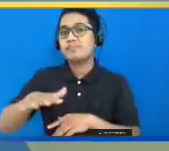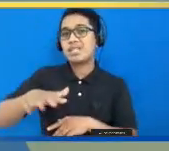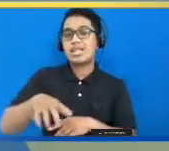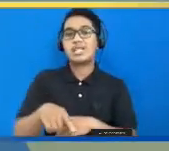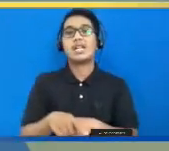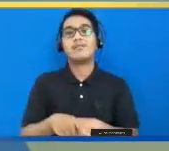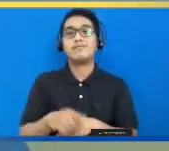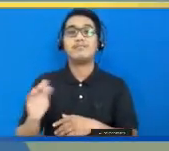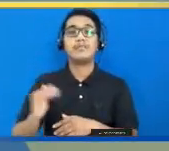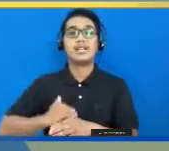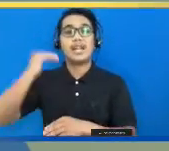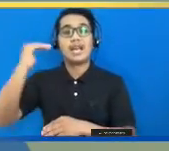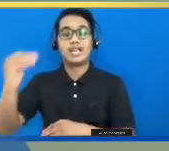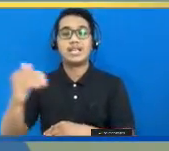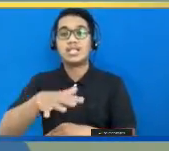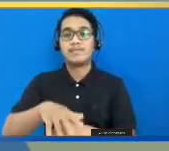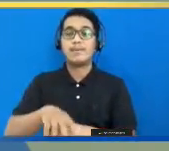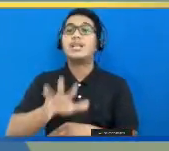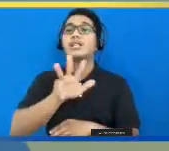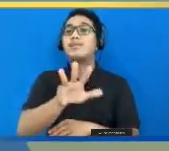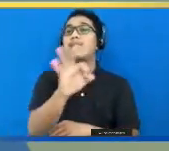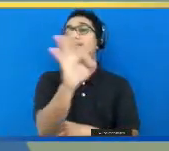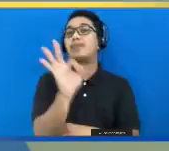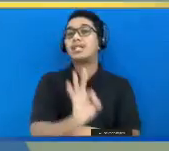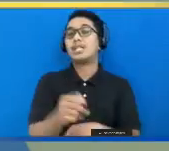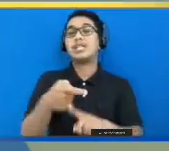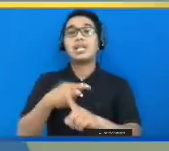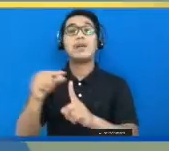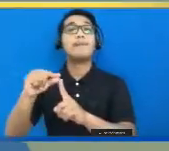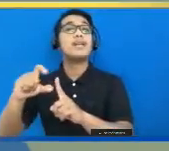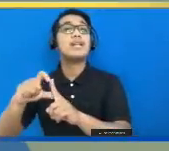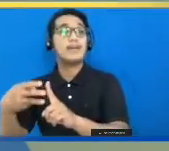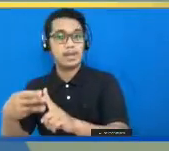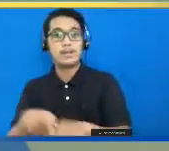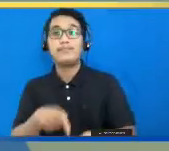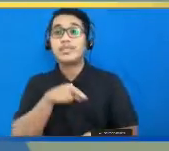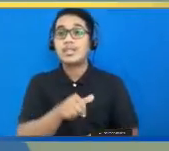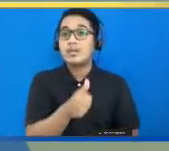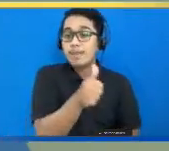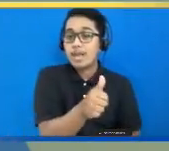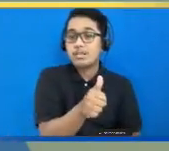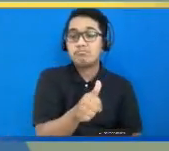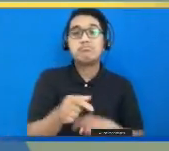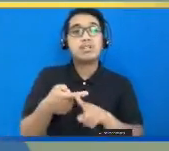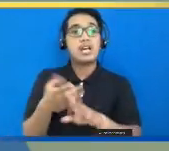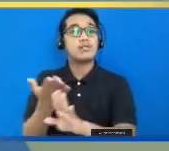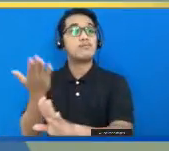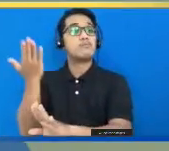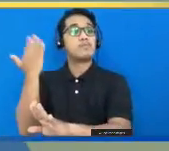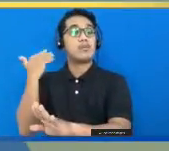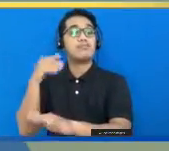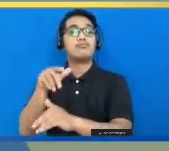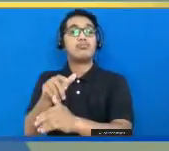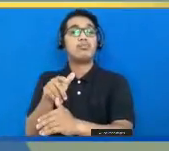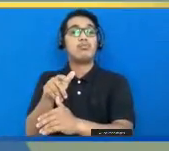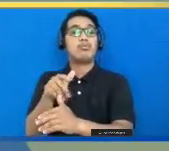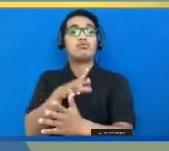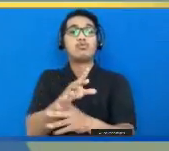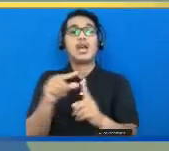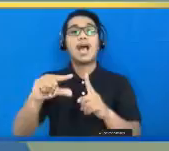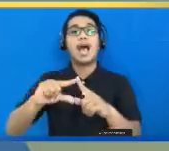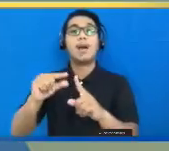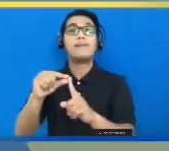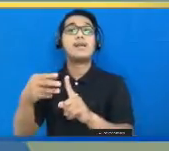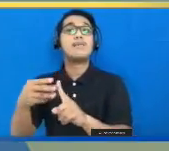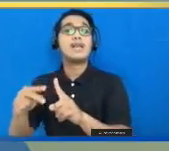perpajakan akan naik ke kisaran sembilan persen dari PDB jadi ini lebih baik Ia yang sudah diasumsikan di dalam APBN